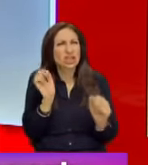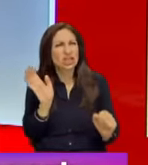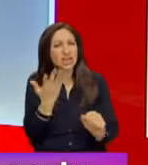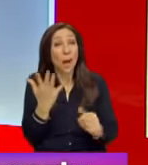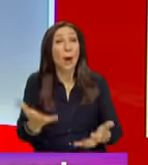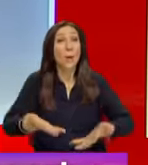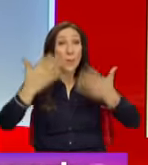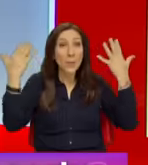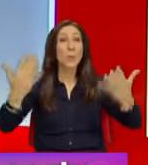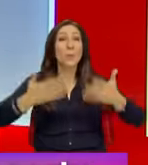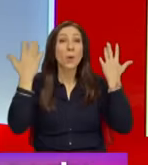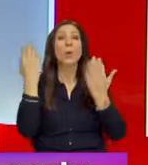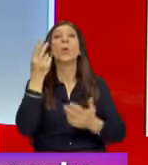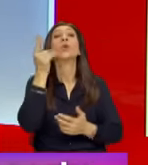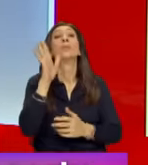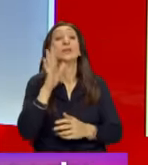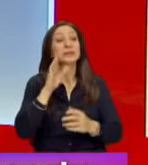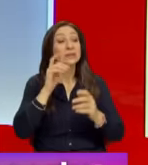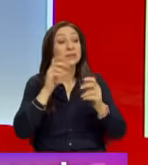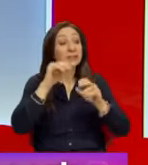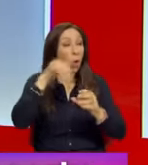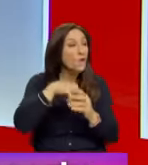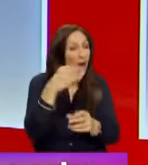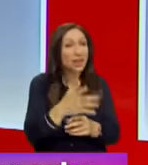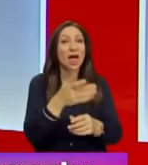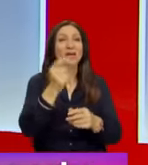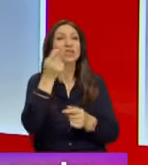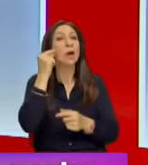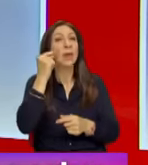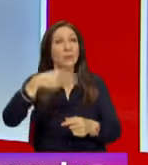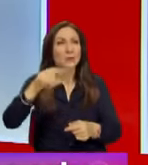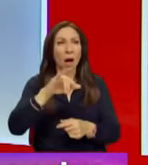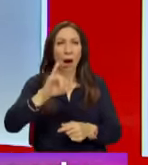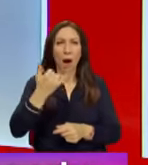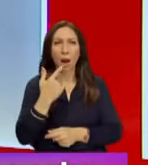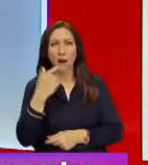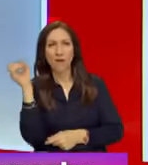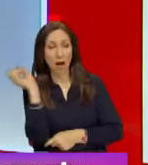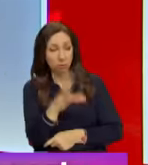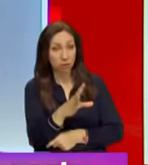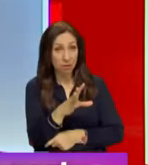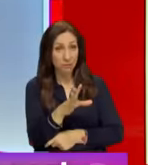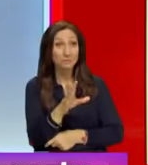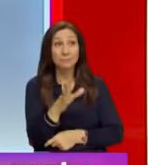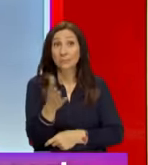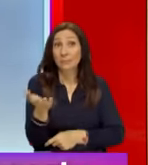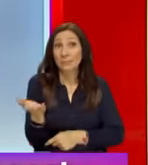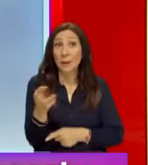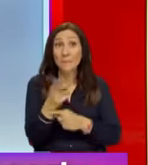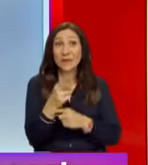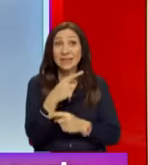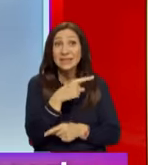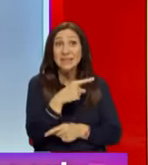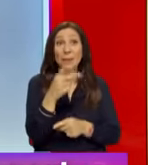unutmaz diyerek seçmene de iş dünyasına da sert de mesajlar göndermişti. Peki